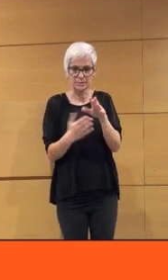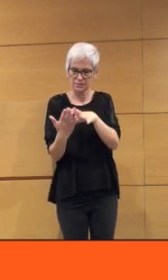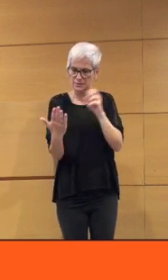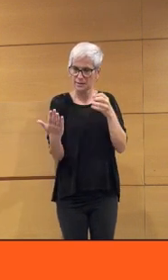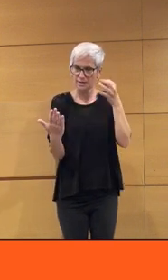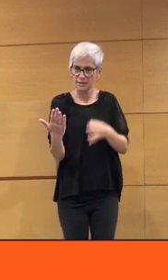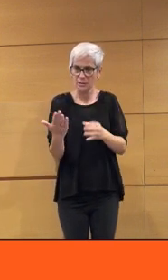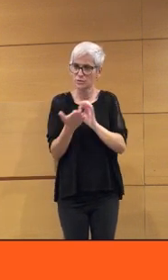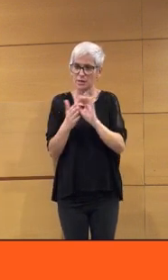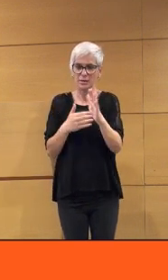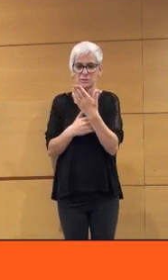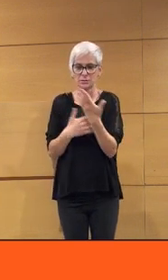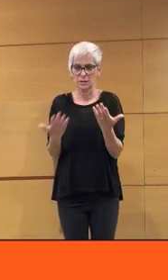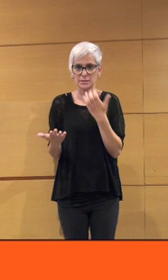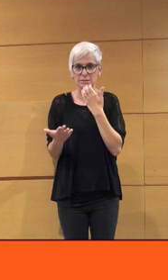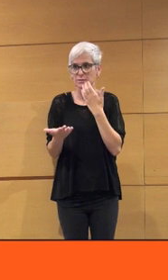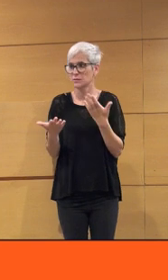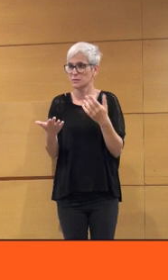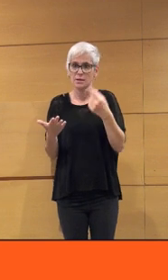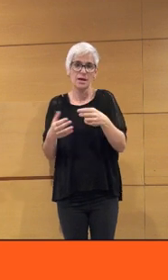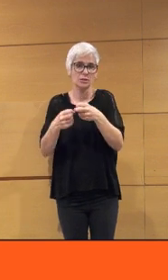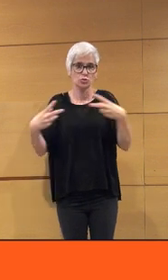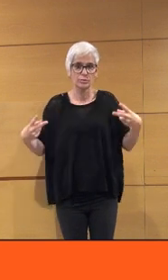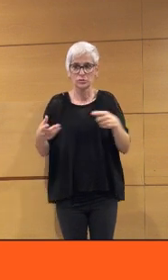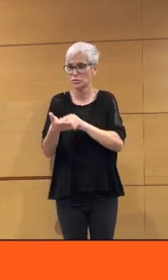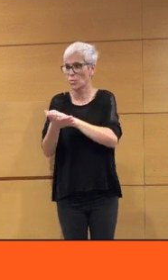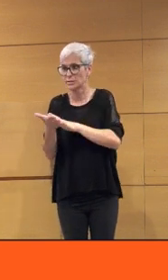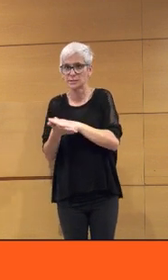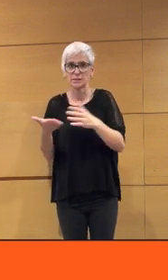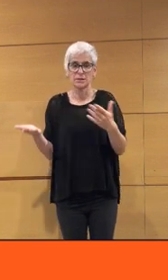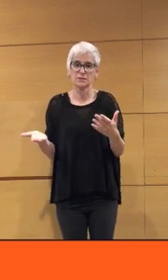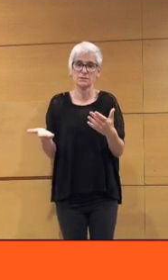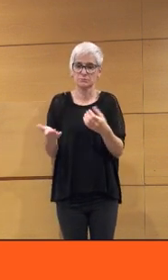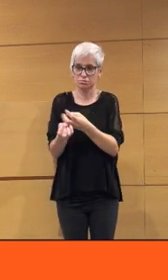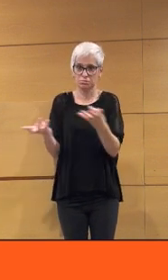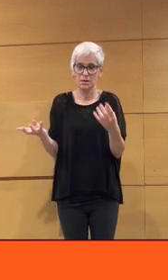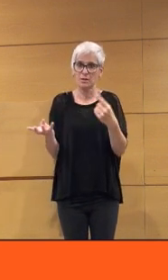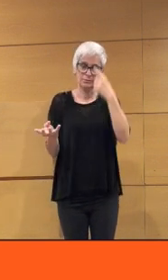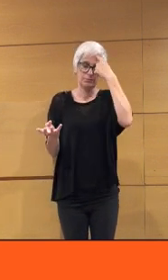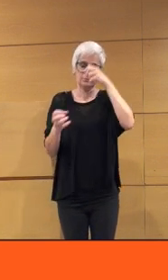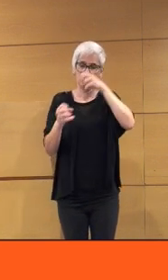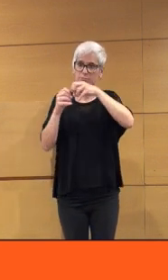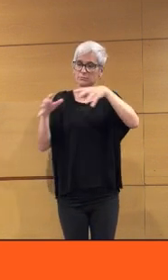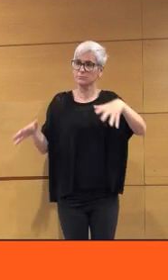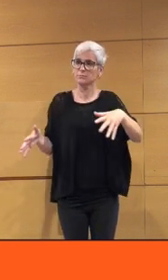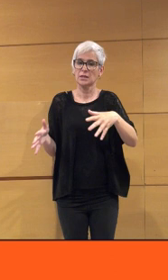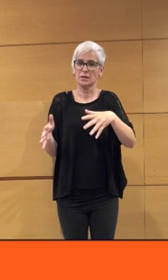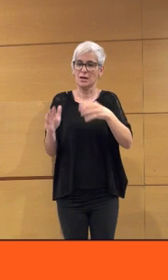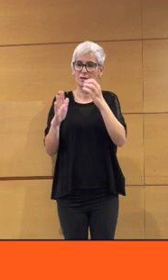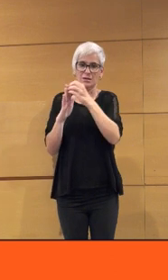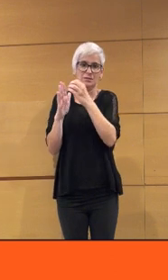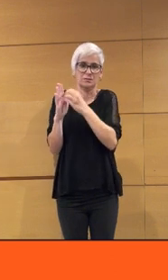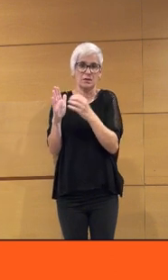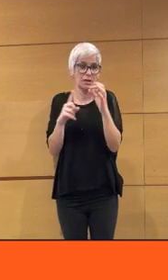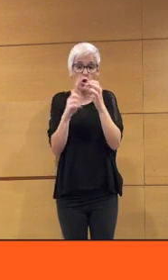tant, és molt important que si s'ofereixen subtítols, llengua de signes, no?, tenim un mapa de 1.000 icones, moltes